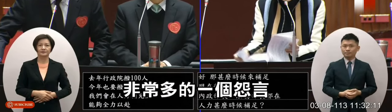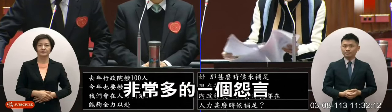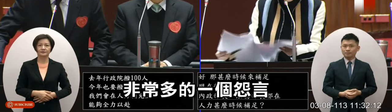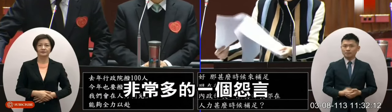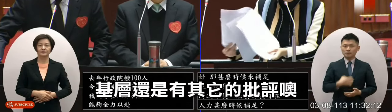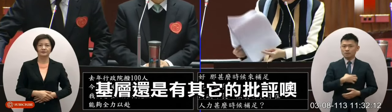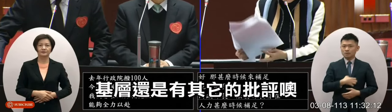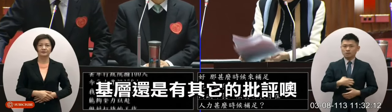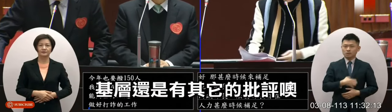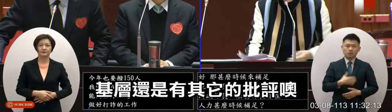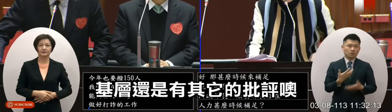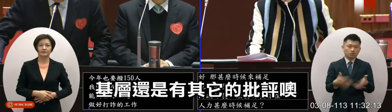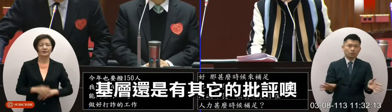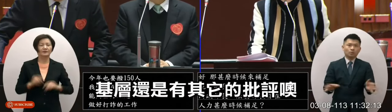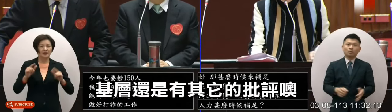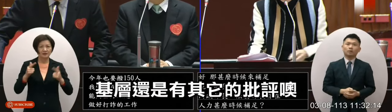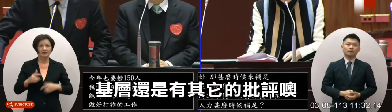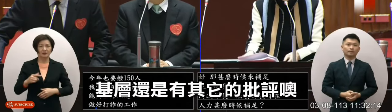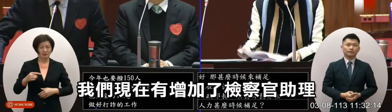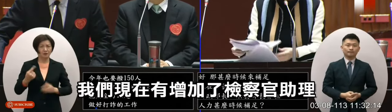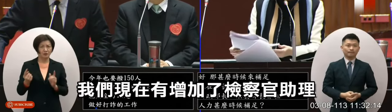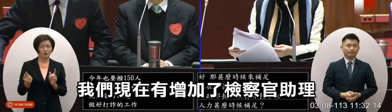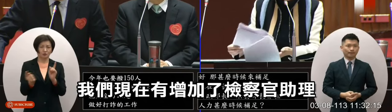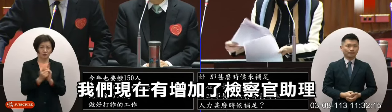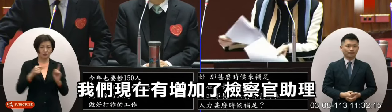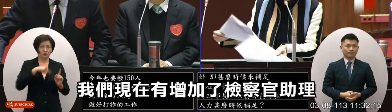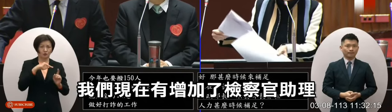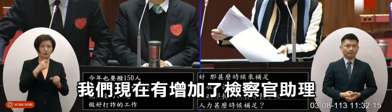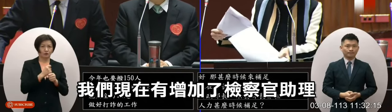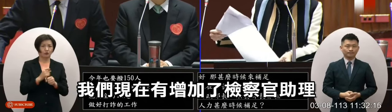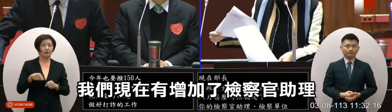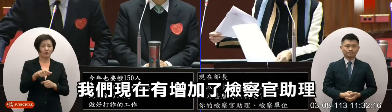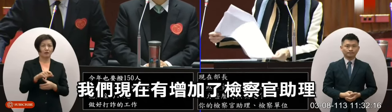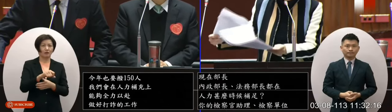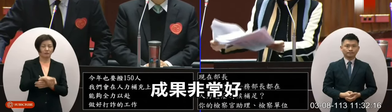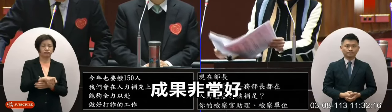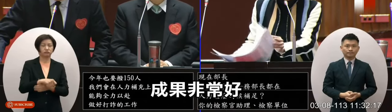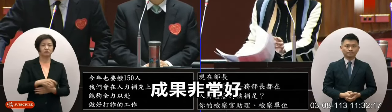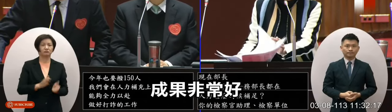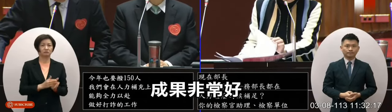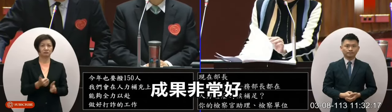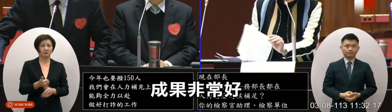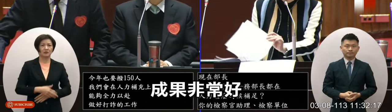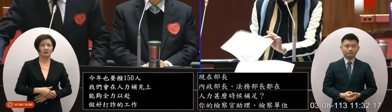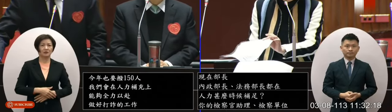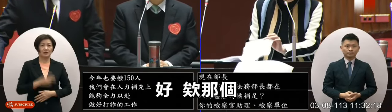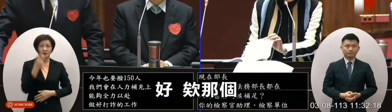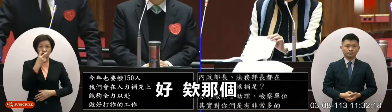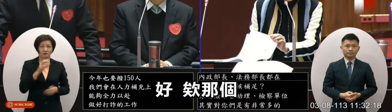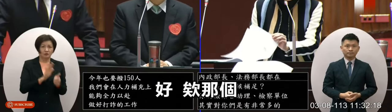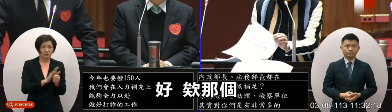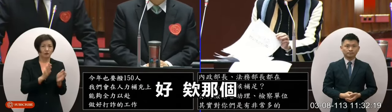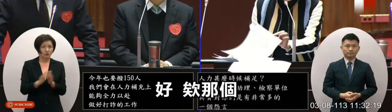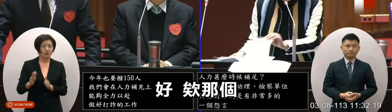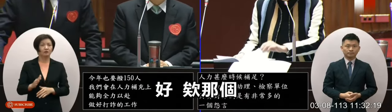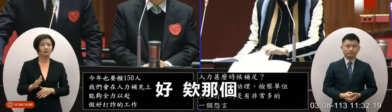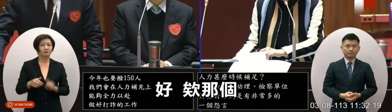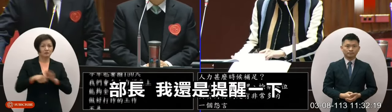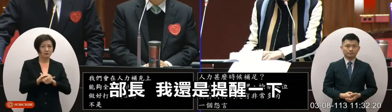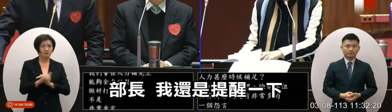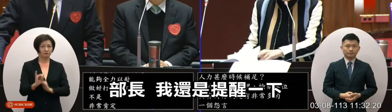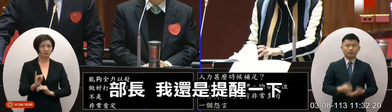非常多的一个怨言啊。基层还是有一些的批评啊。 我们现在有增加的检察官助理，成果非常好。